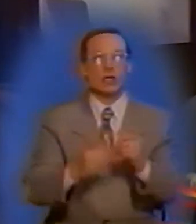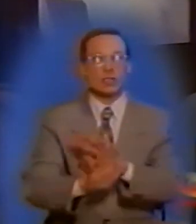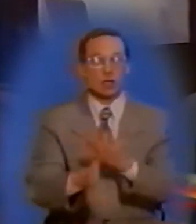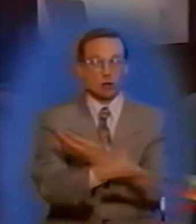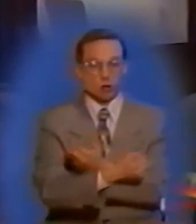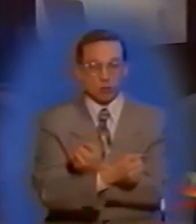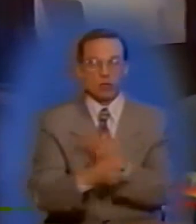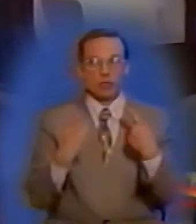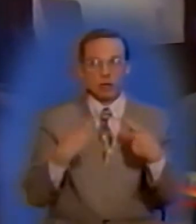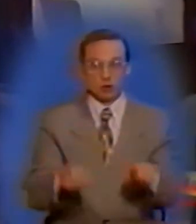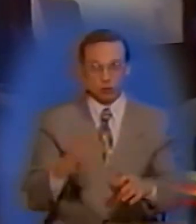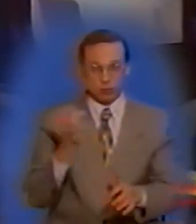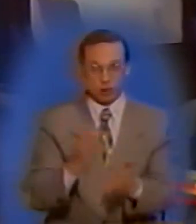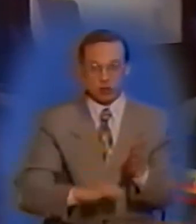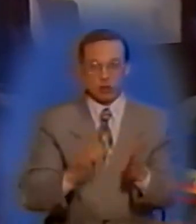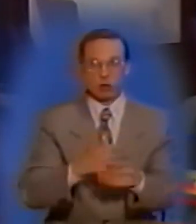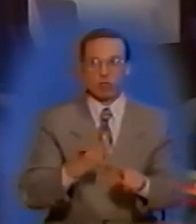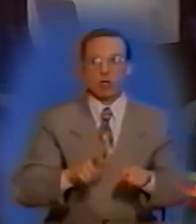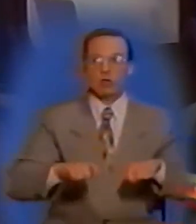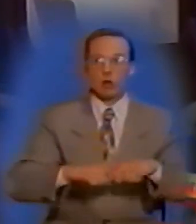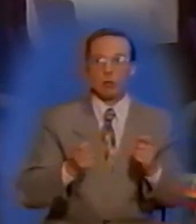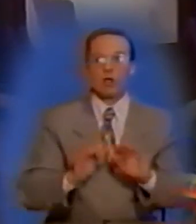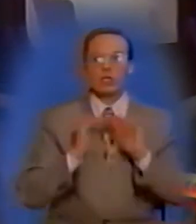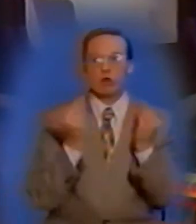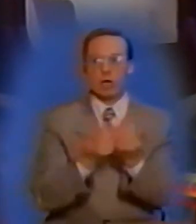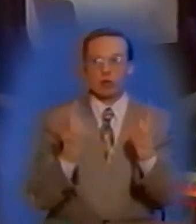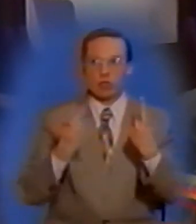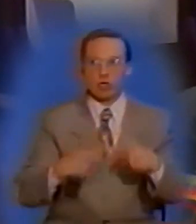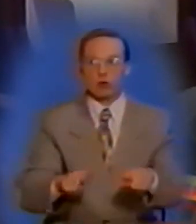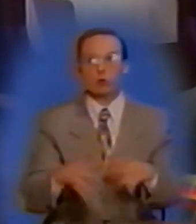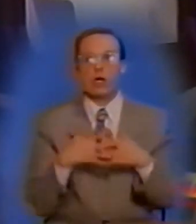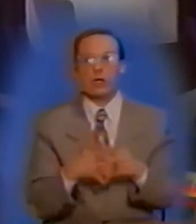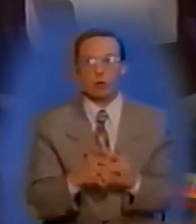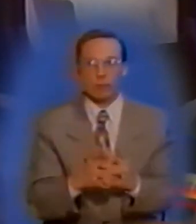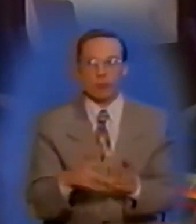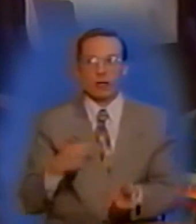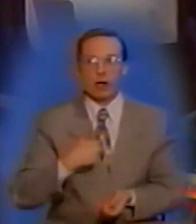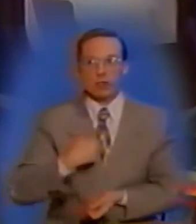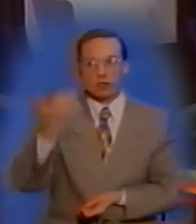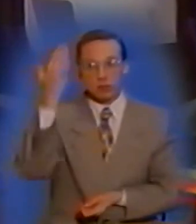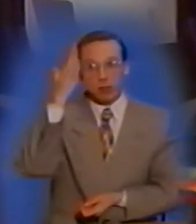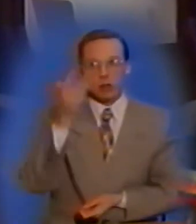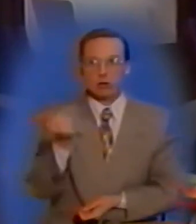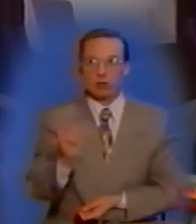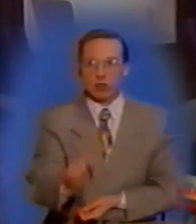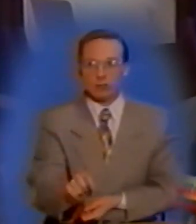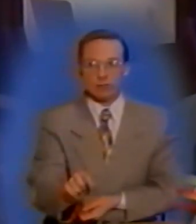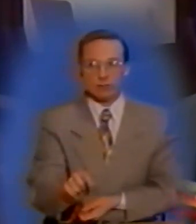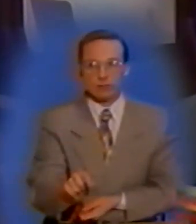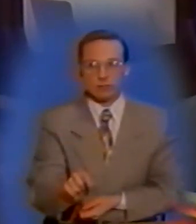priežasčių, dėl traumų, izoliacijos ir daugybės kitų dalykų. Aš manau, šičia